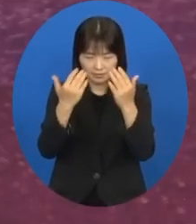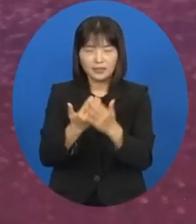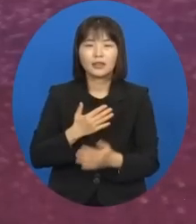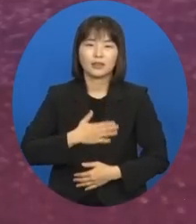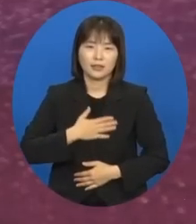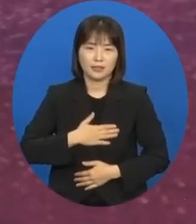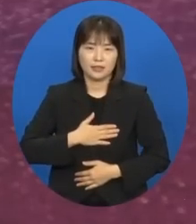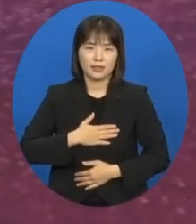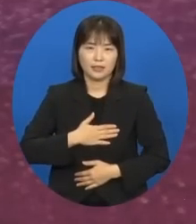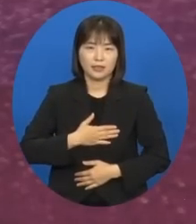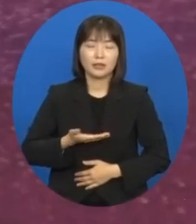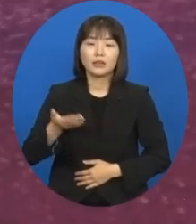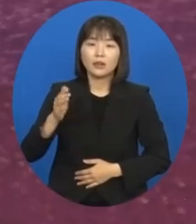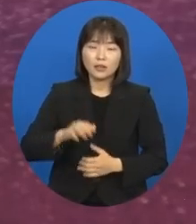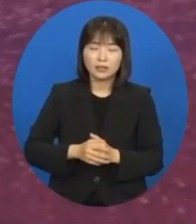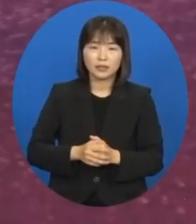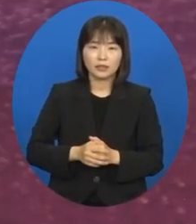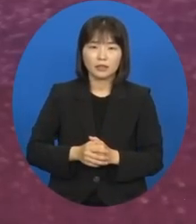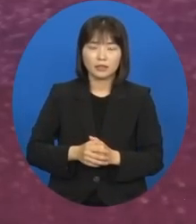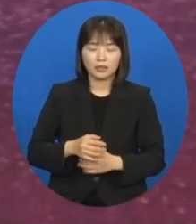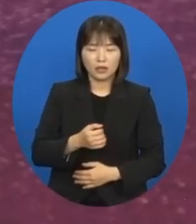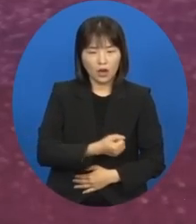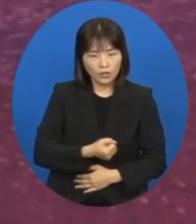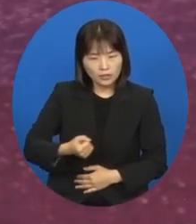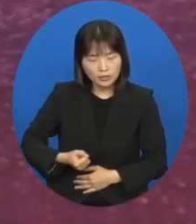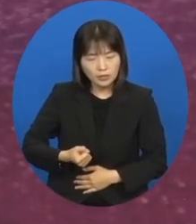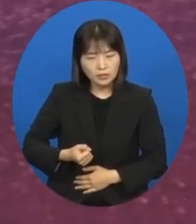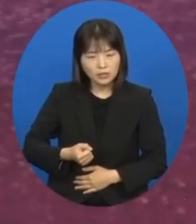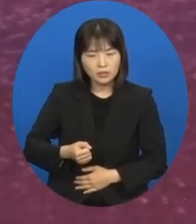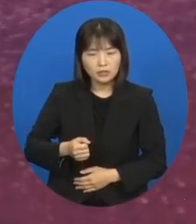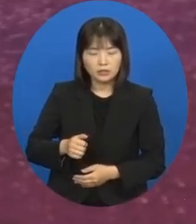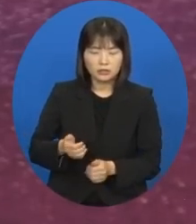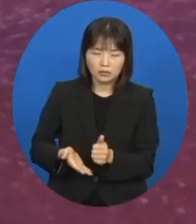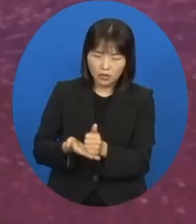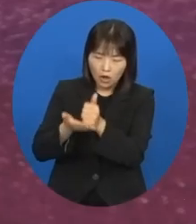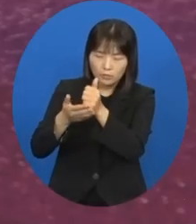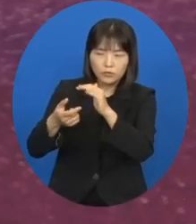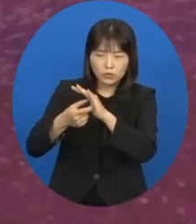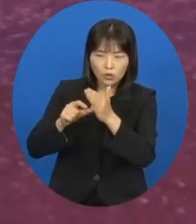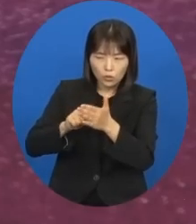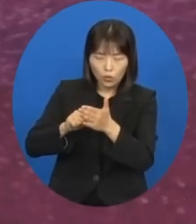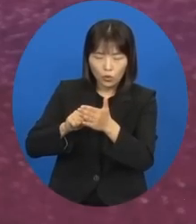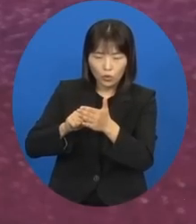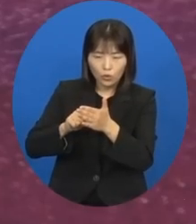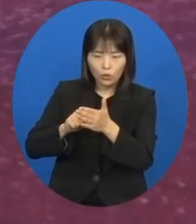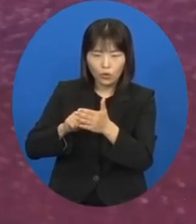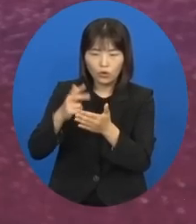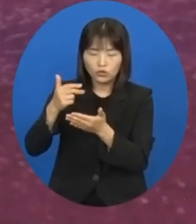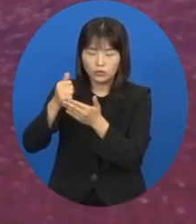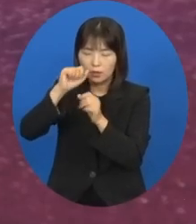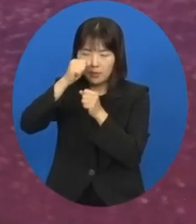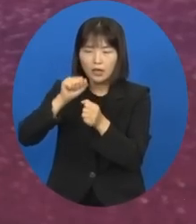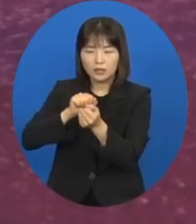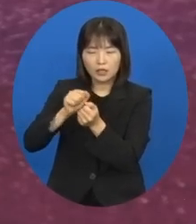그러나 많은 경우에 헌신과 섬김 정도로만 주님이 발 닦아 주신 것을 생각하지요